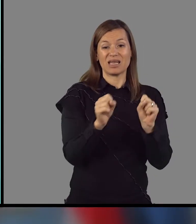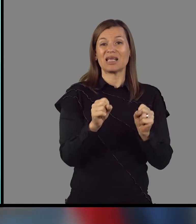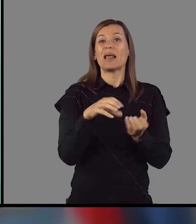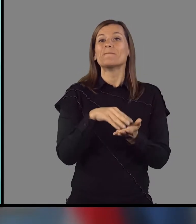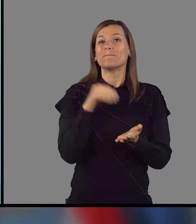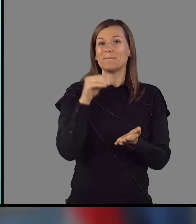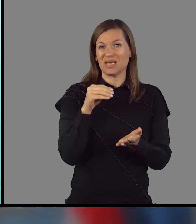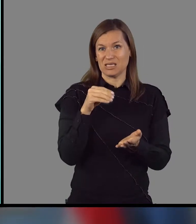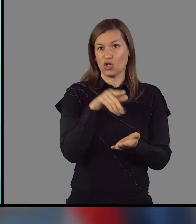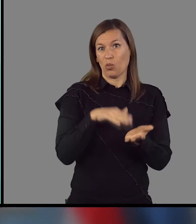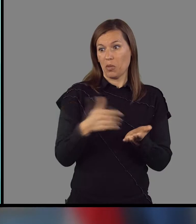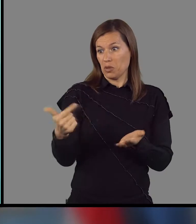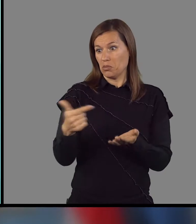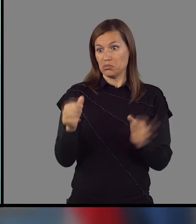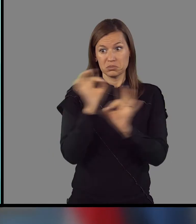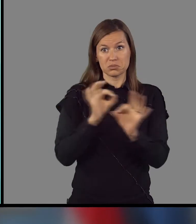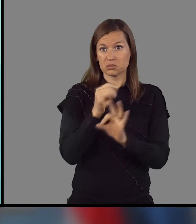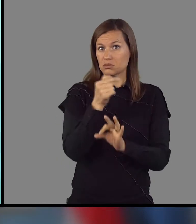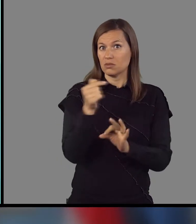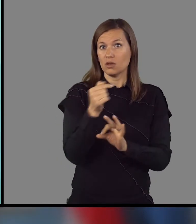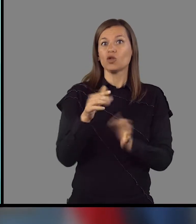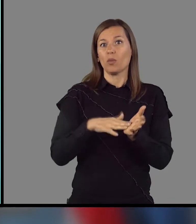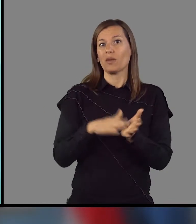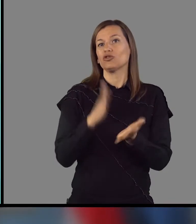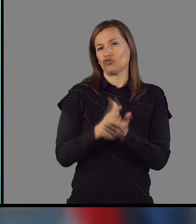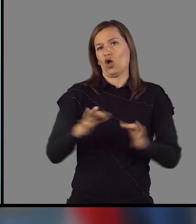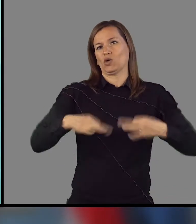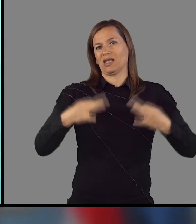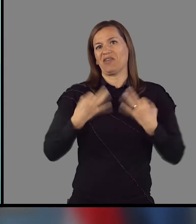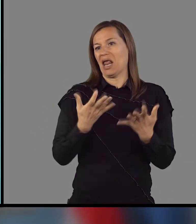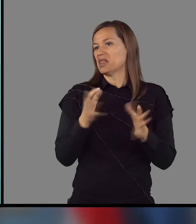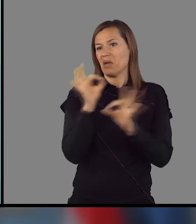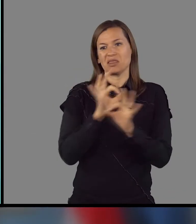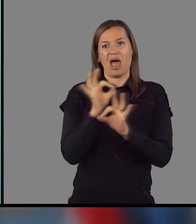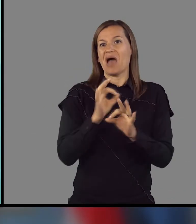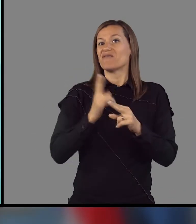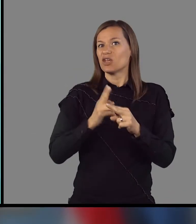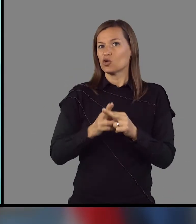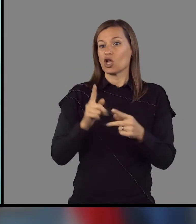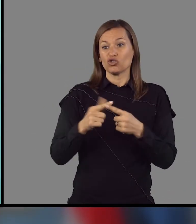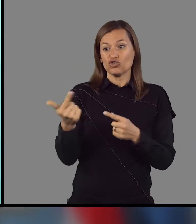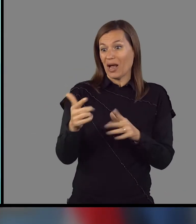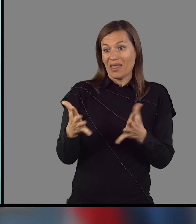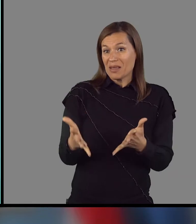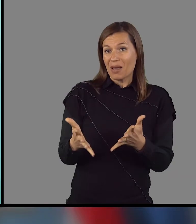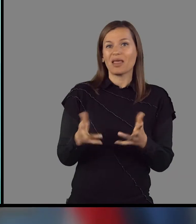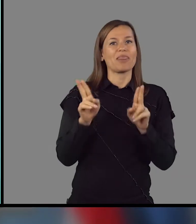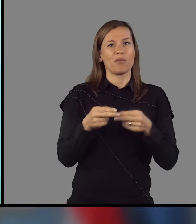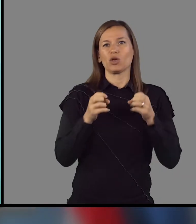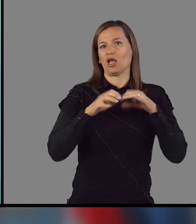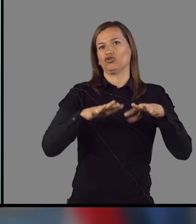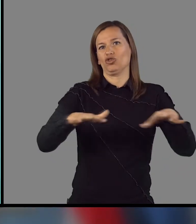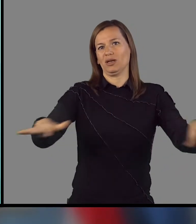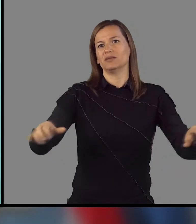dvakrat naredili bris, kar pomeni, da sta ozdravela, da nimata več v sebi virusa, nezaznavnega in torej, če ga nimata, ga ne